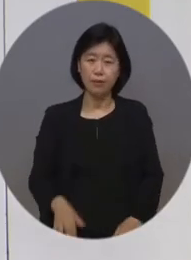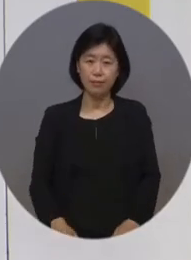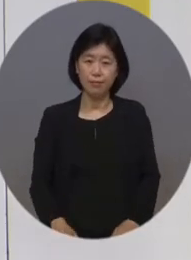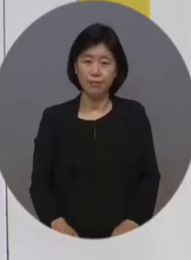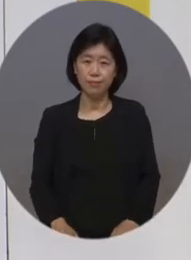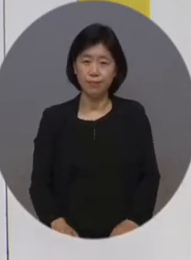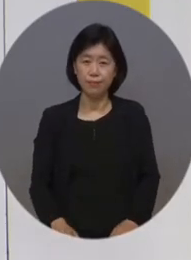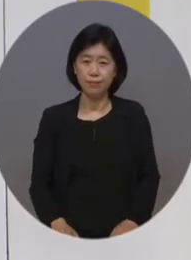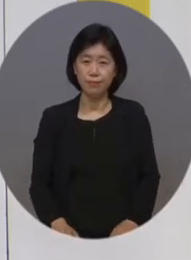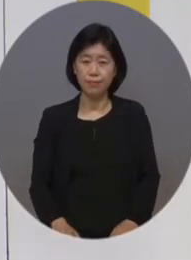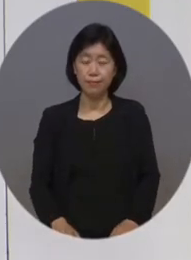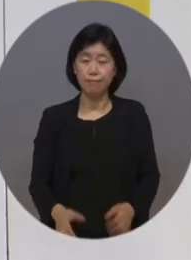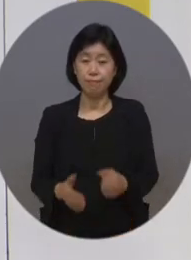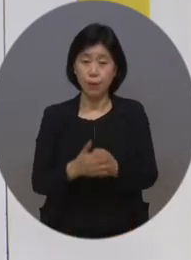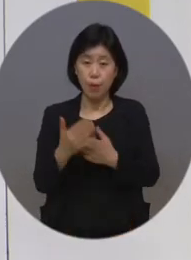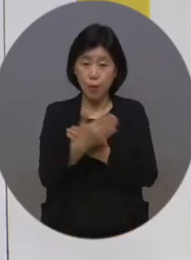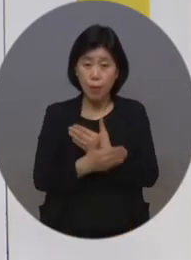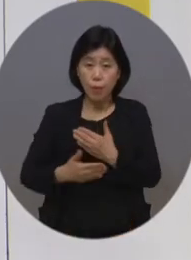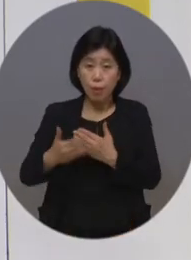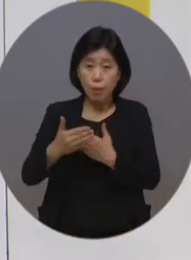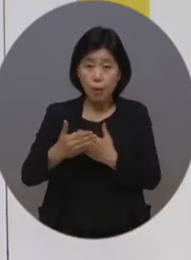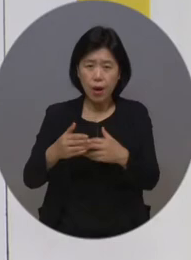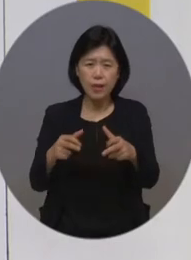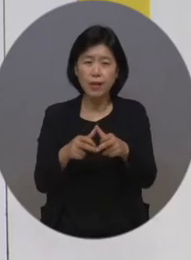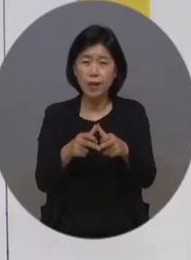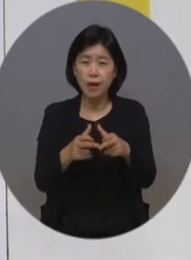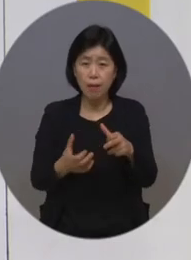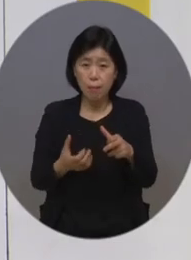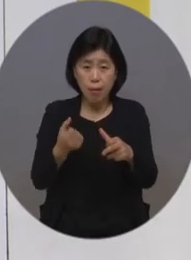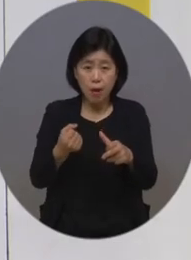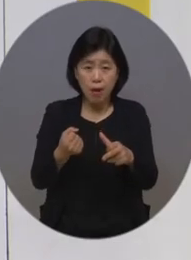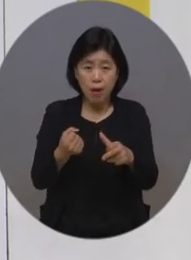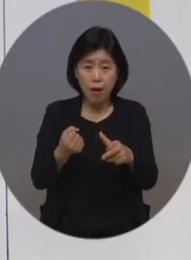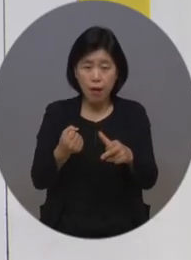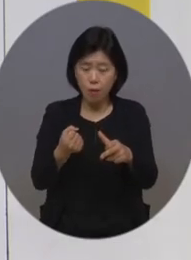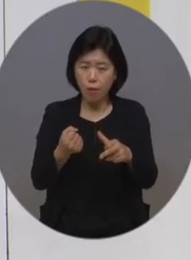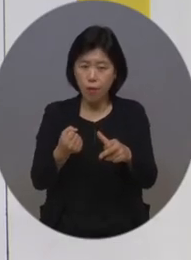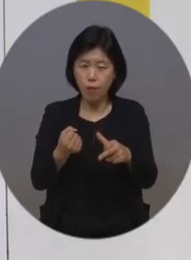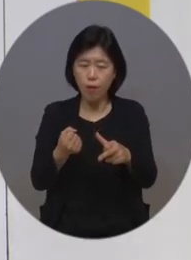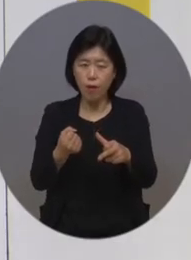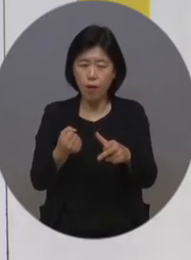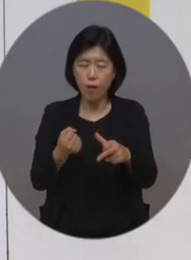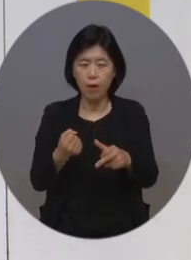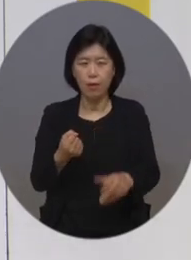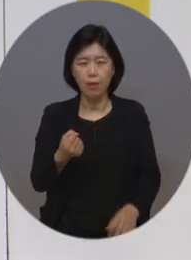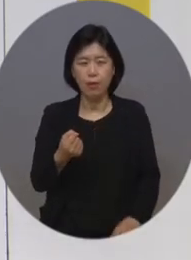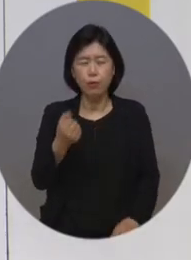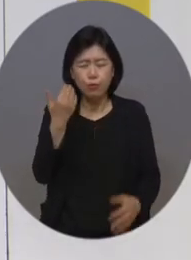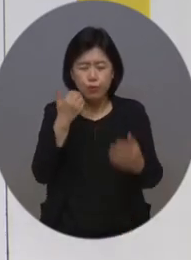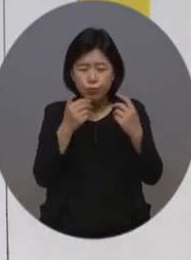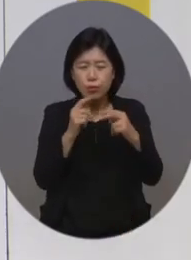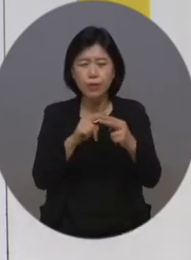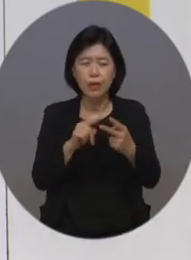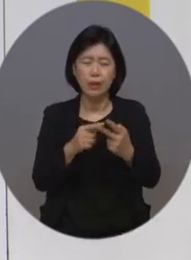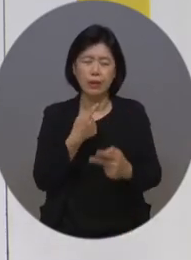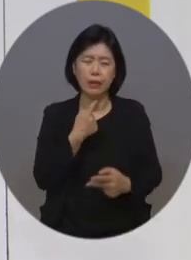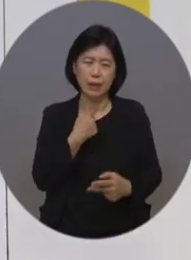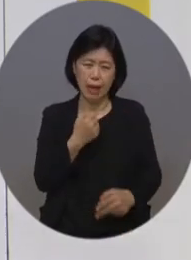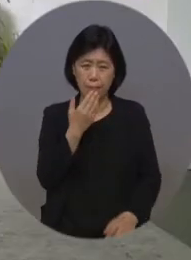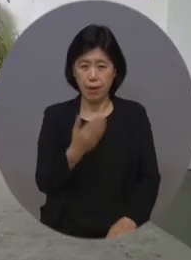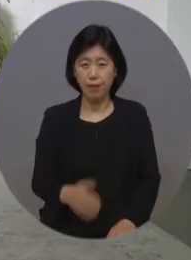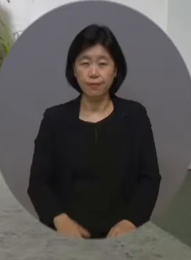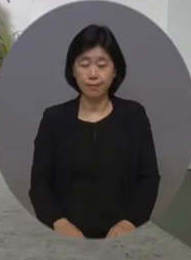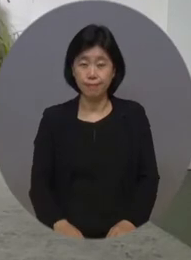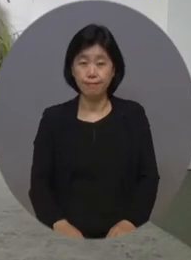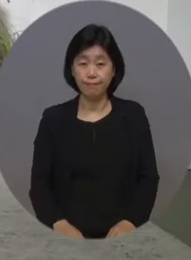장애를 갖는 것은 저는 누구에게나 남의 일이 아닐 수 있다 라는 마음을 갖고 있습니다 그러구요 예 그